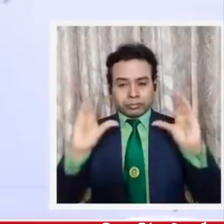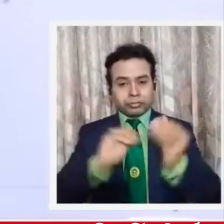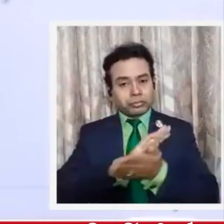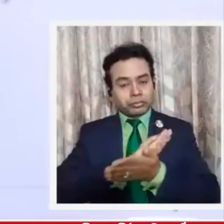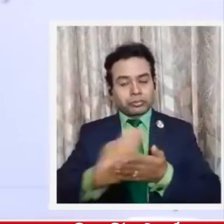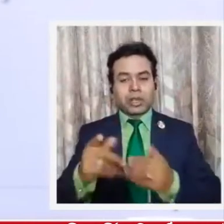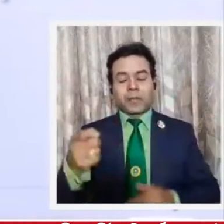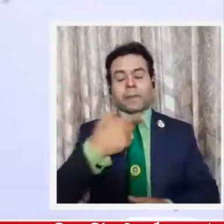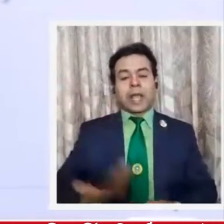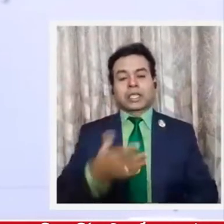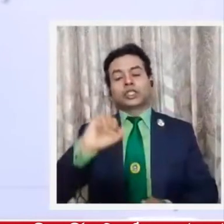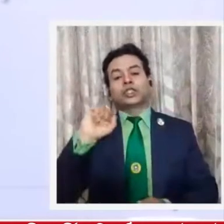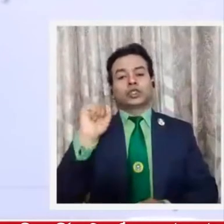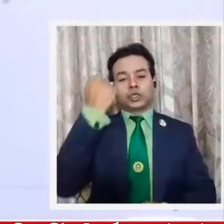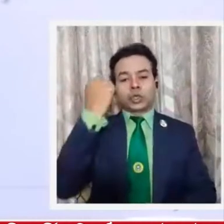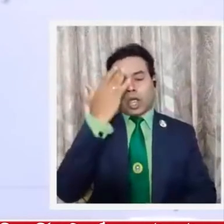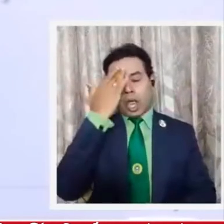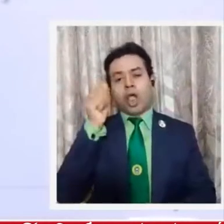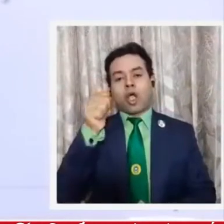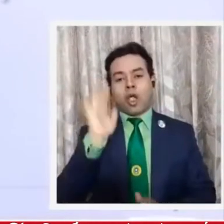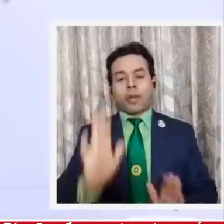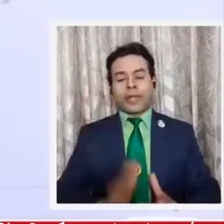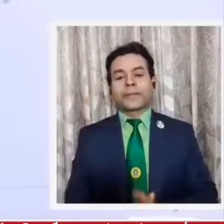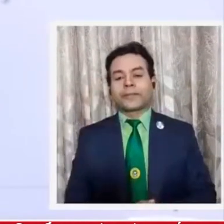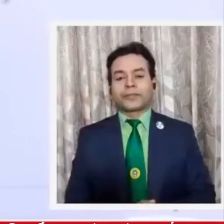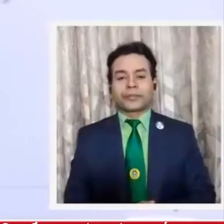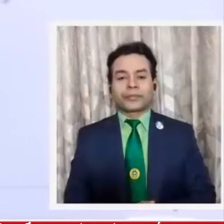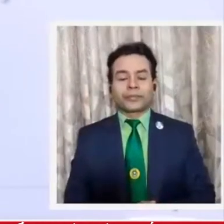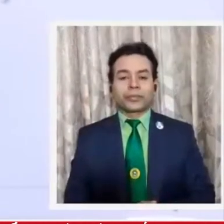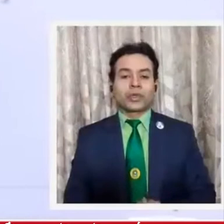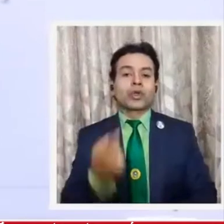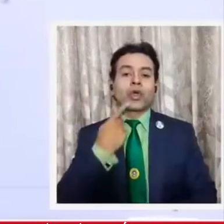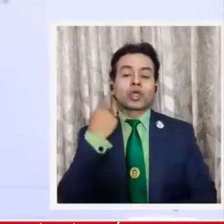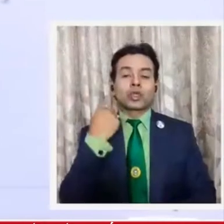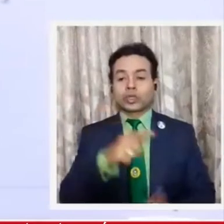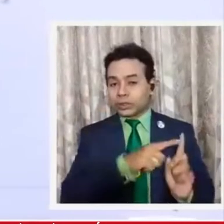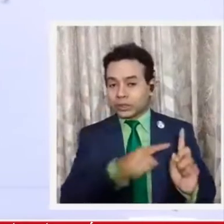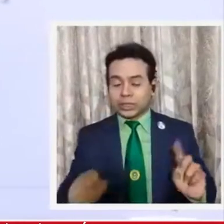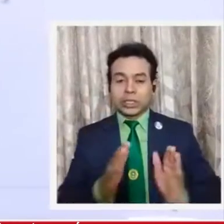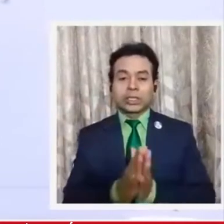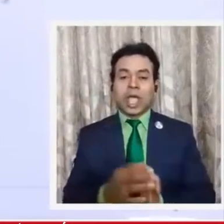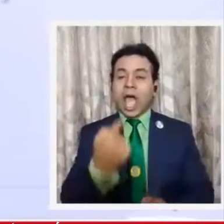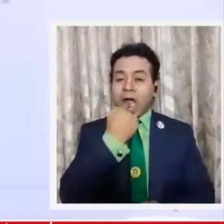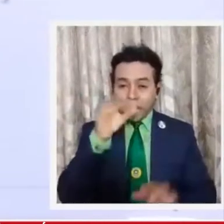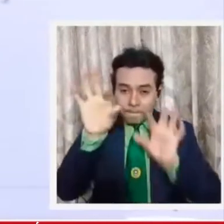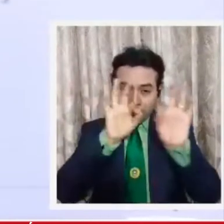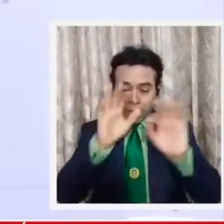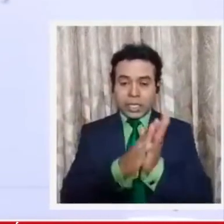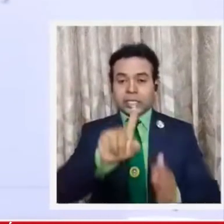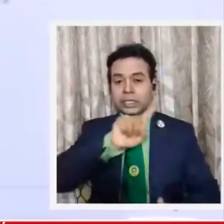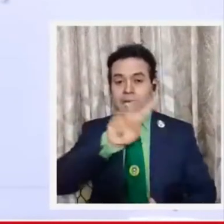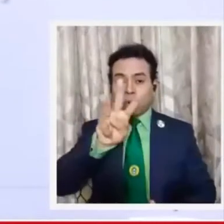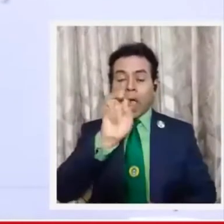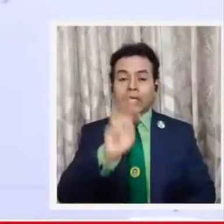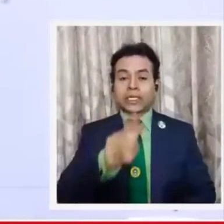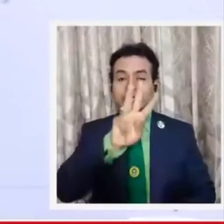2,07,453 জনের। গত 24 ঘন্টায় 50 জনের মৃত্যু হয়েছে। এ পর্যন্ত মারা গেছেন 2,668 জন। ব্রিফিংয়ের